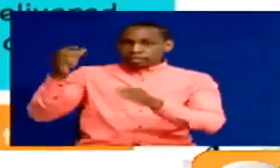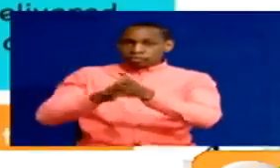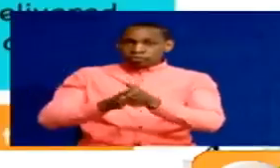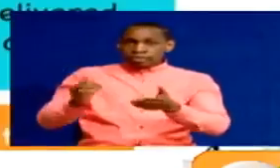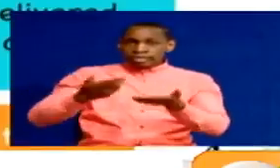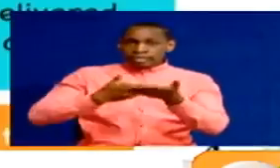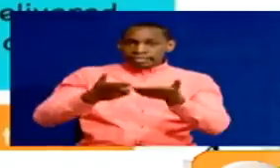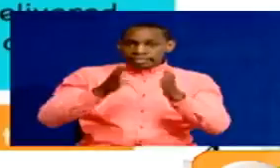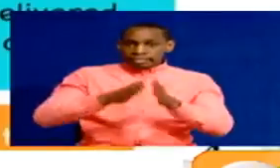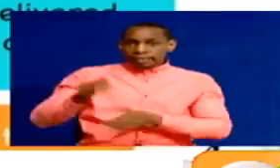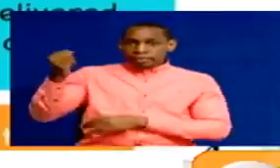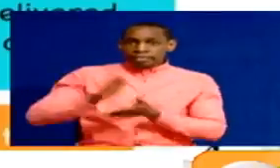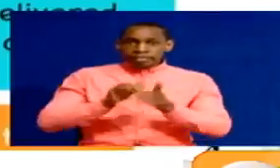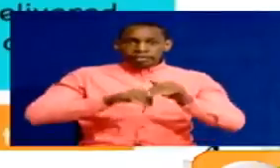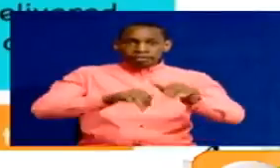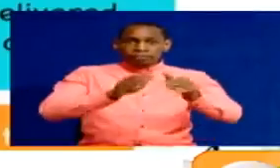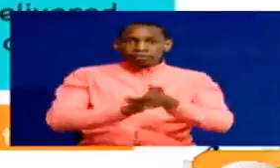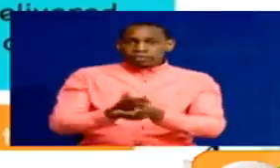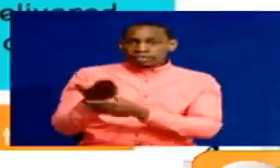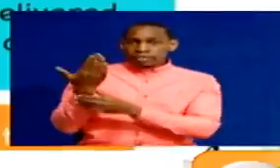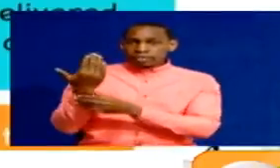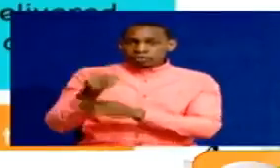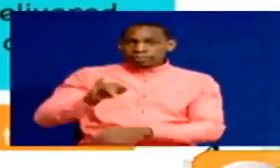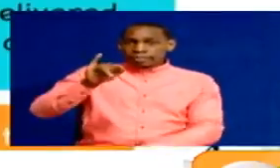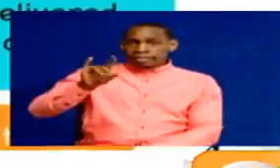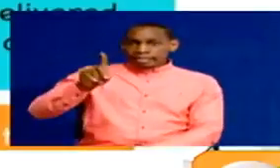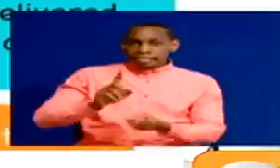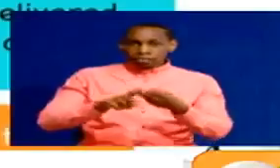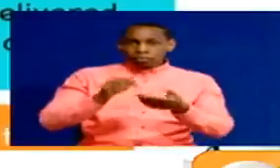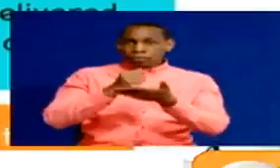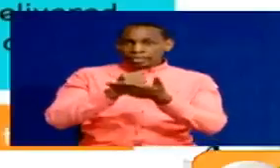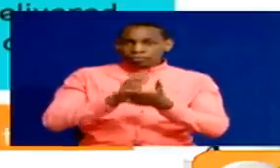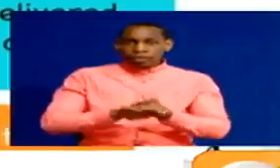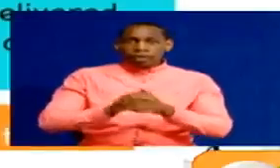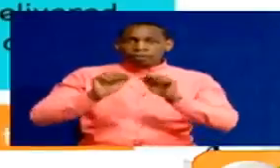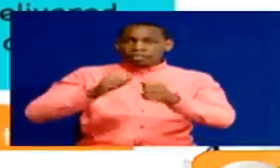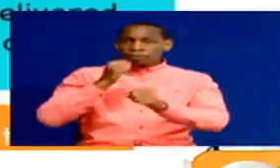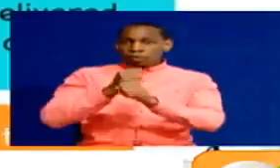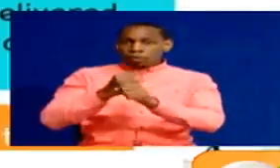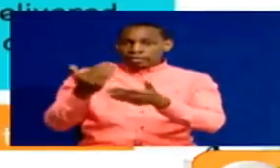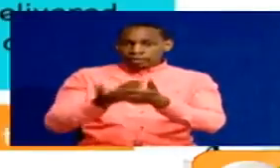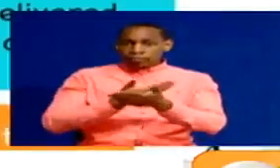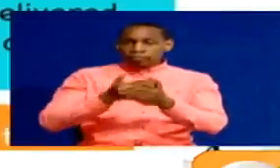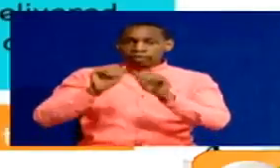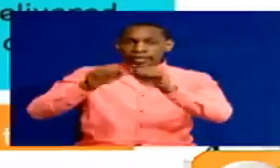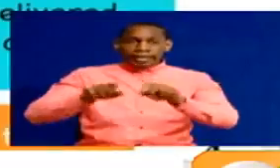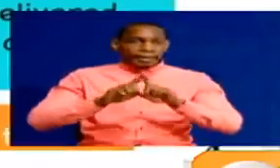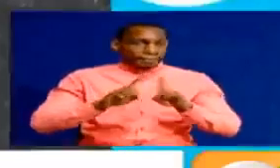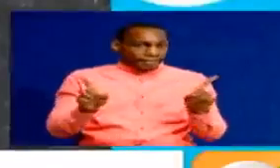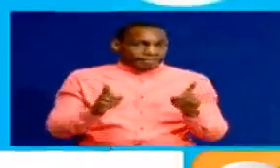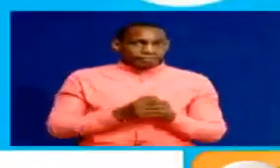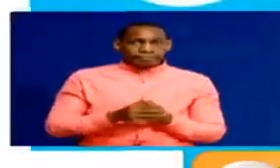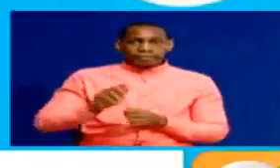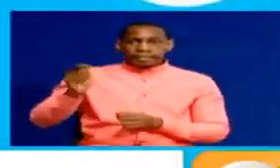ofisi ya msajili mkuu, hii ikiambatana na nakala ya kitambulisho au pasipoti ili shughuli ya kuondolewa ianze. Hata